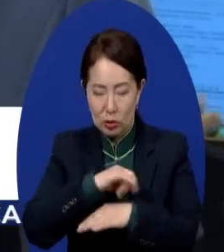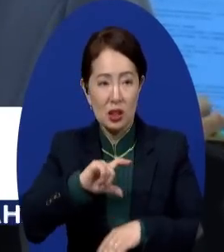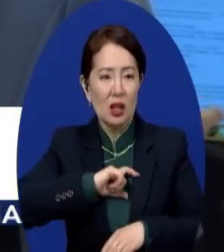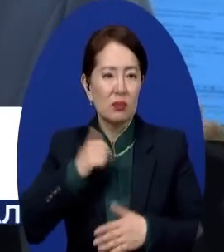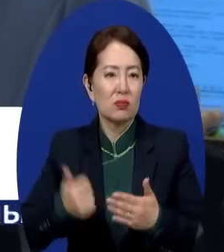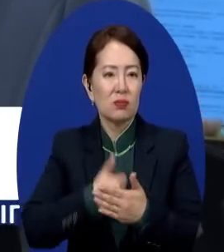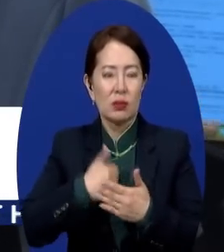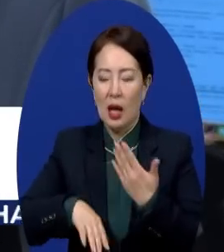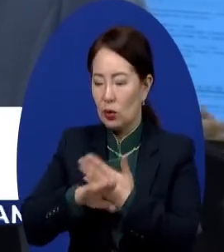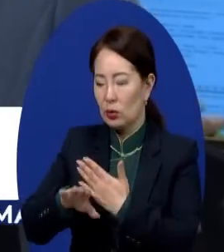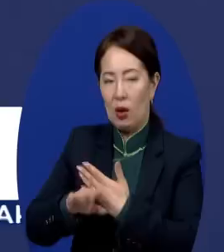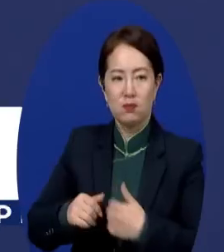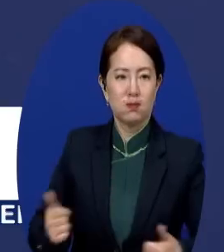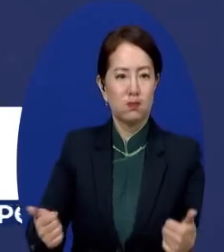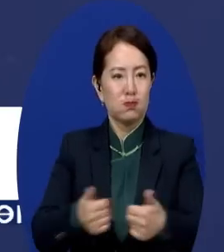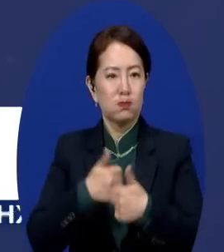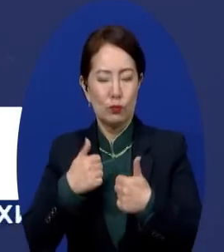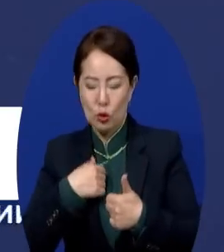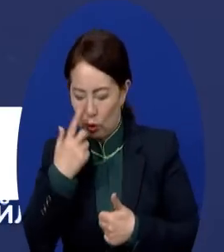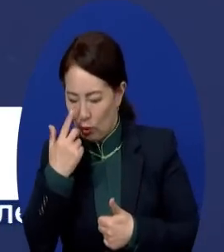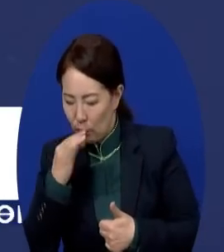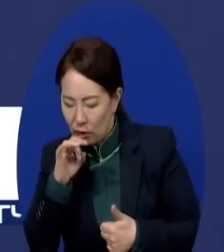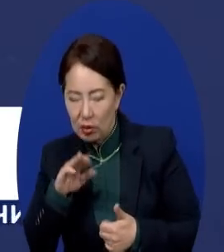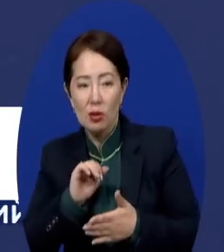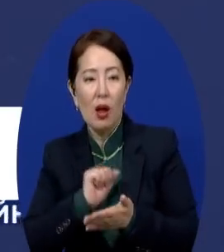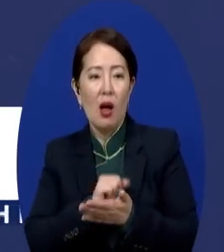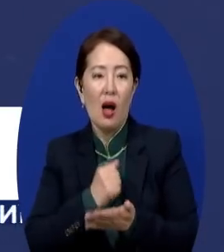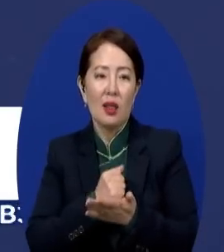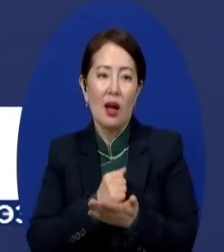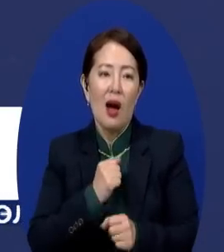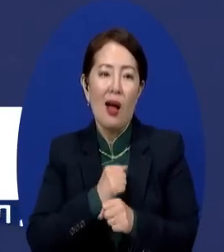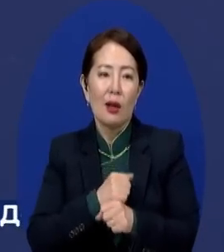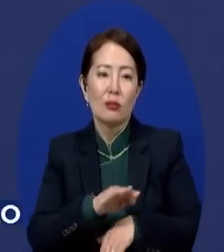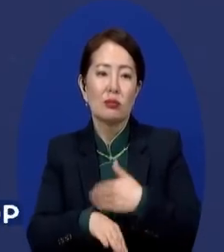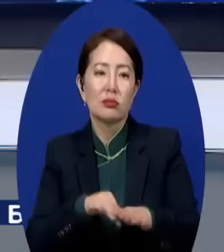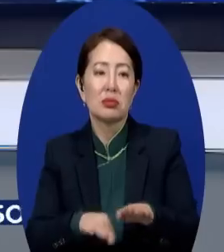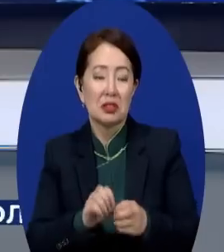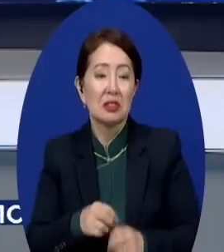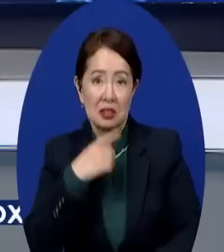байдал, аюулгүй байдлаа хамгаалахад бодит бүх алхмыг хийх болно гэж мэдгджээ.